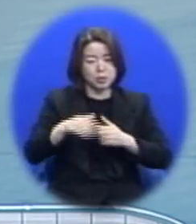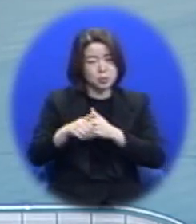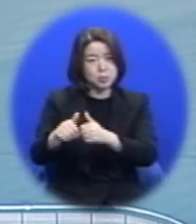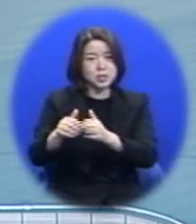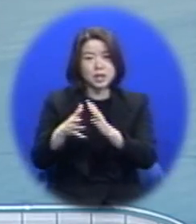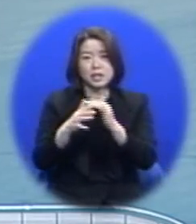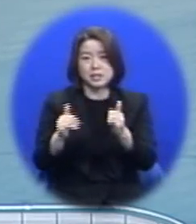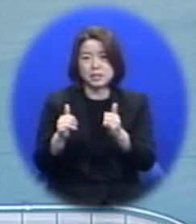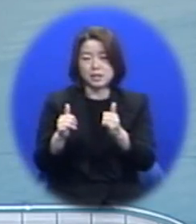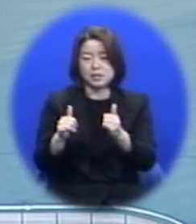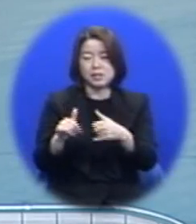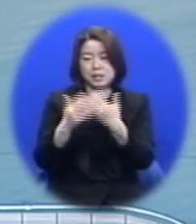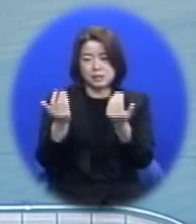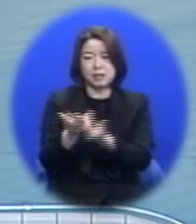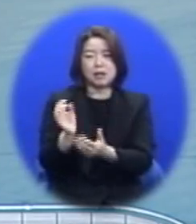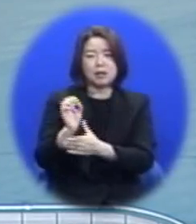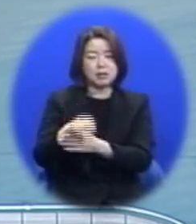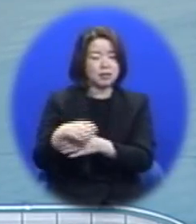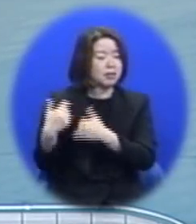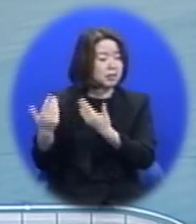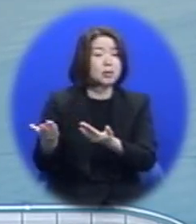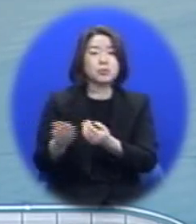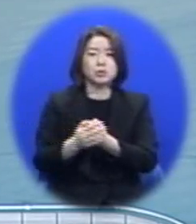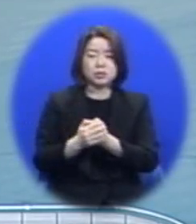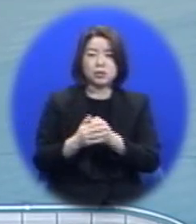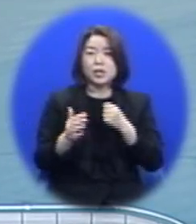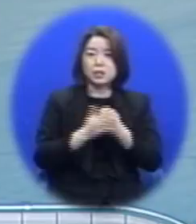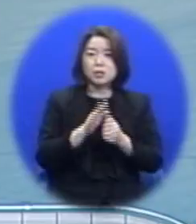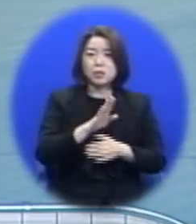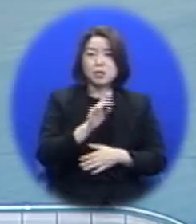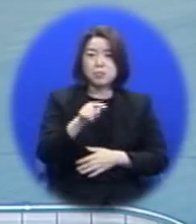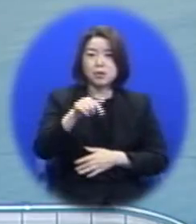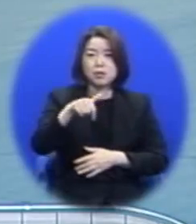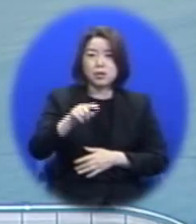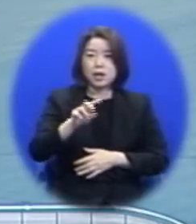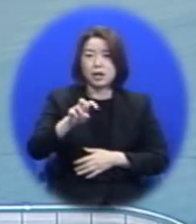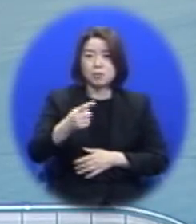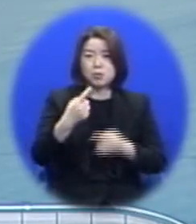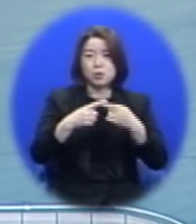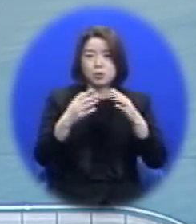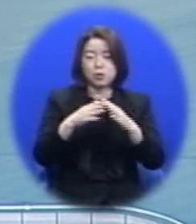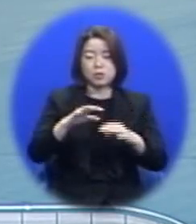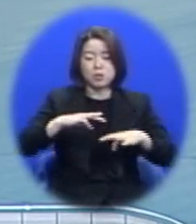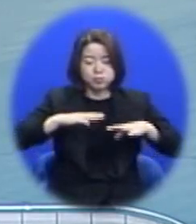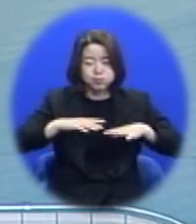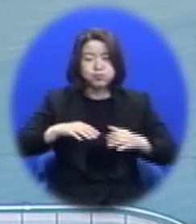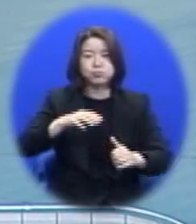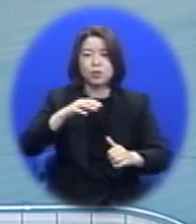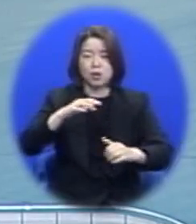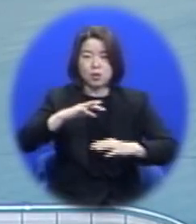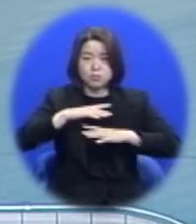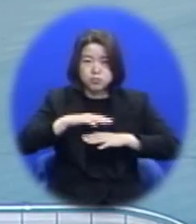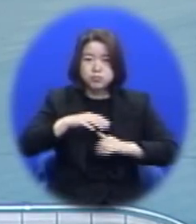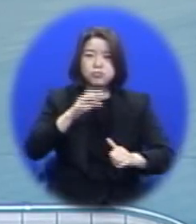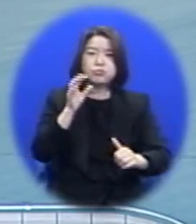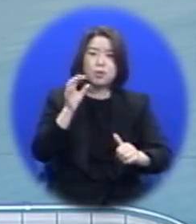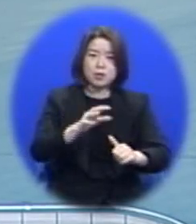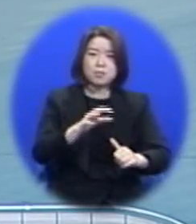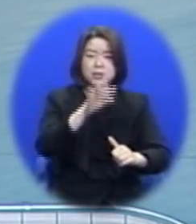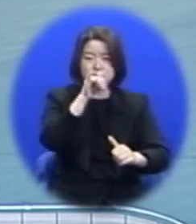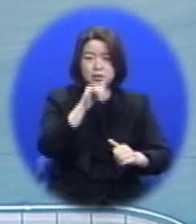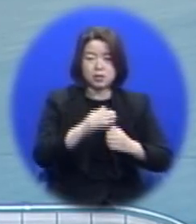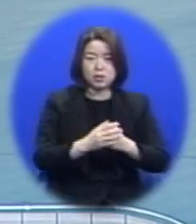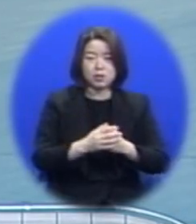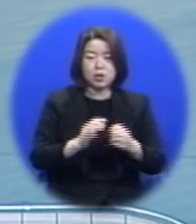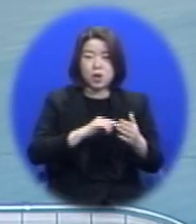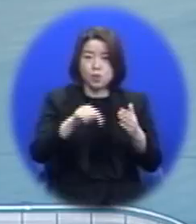품어주었습니다. 받아주었다는. 그래서 버가모 교회는 무서운 책망을 받았어요. 그런데 우리 안에 이런